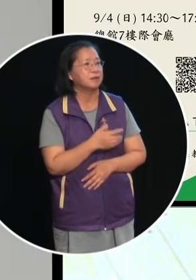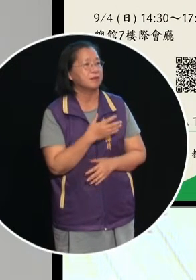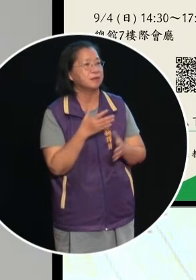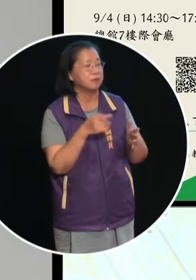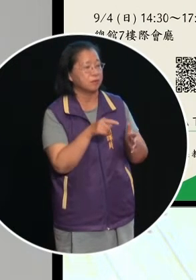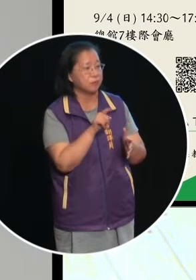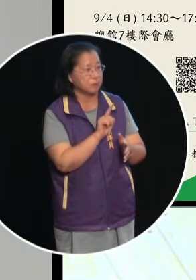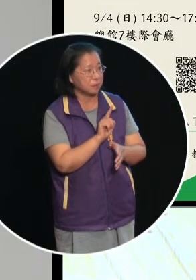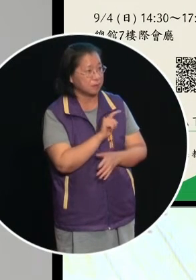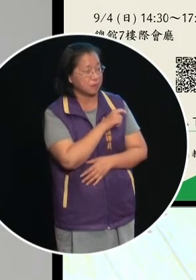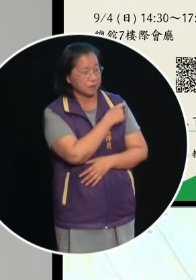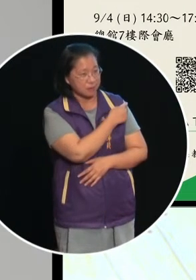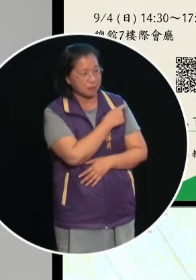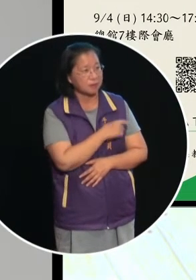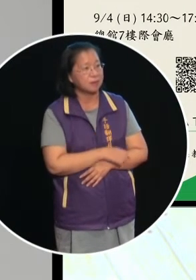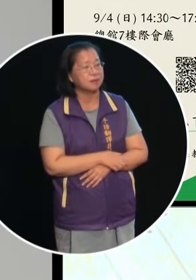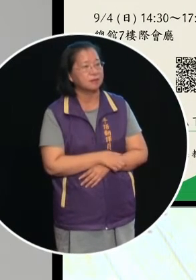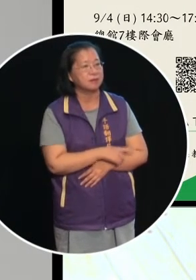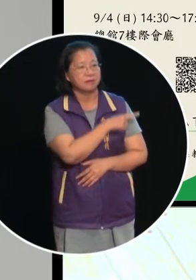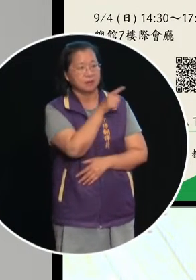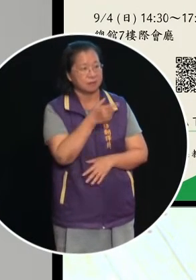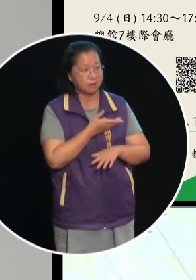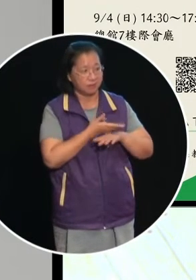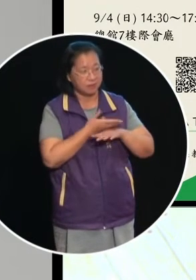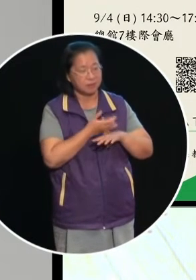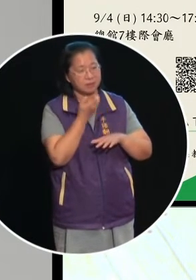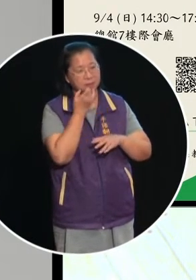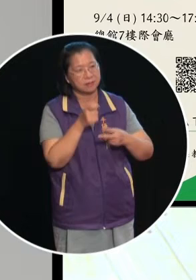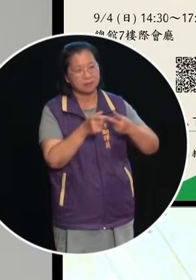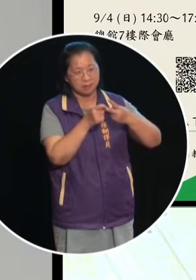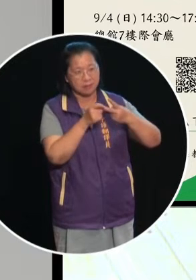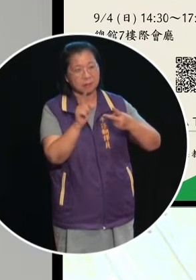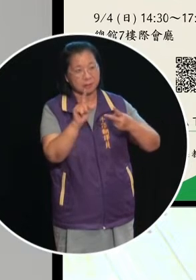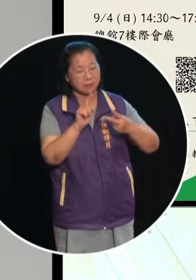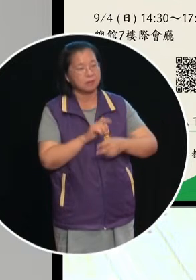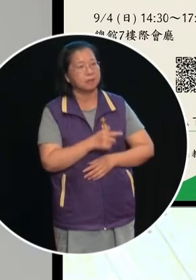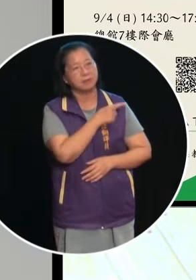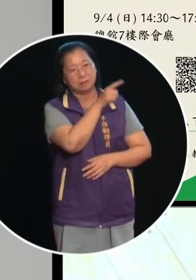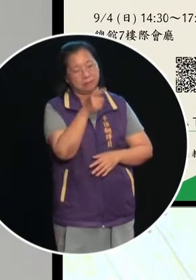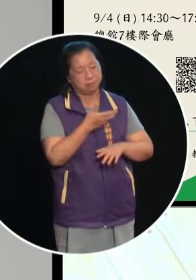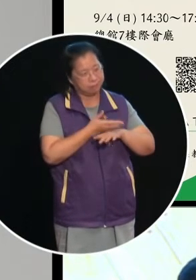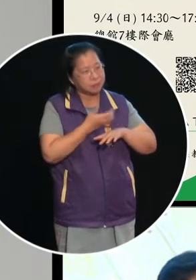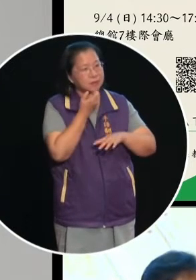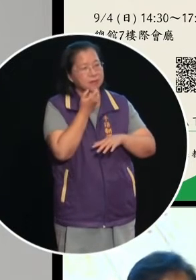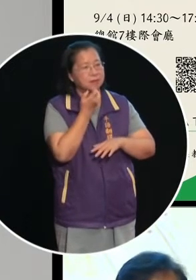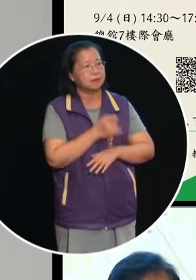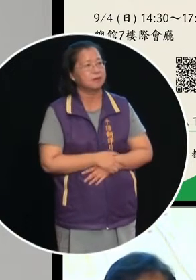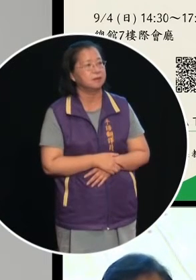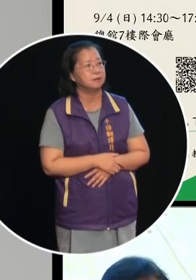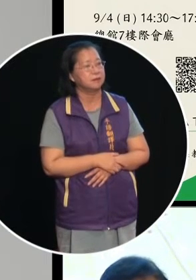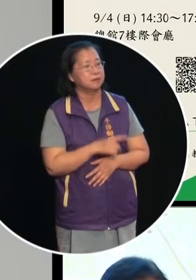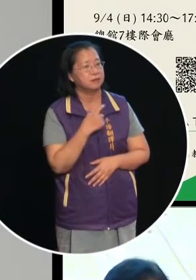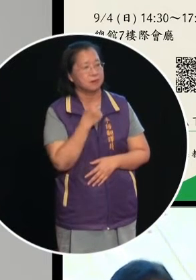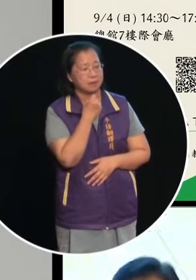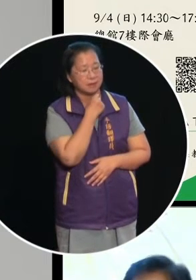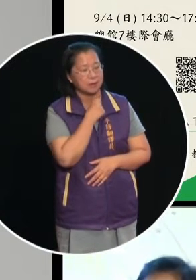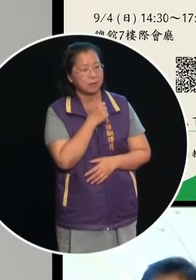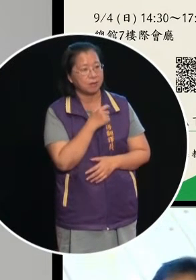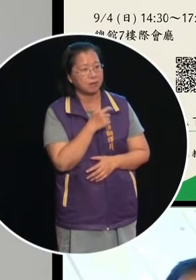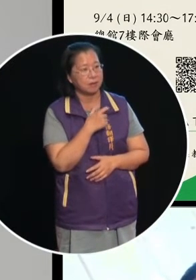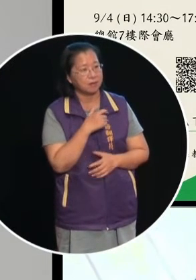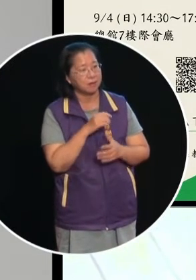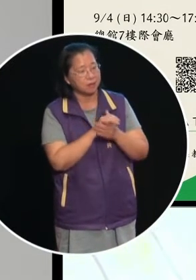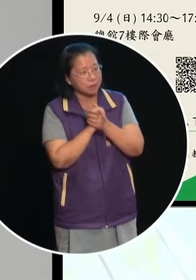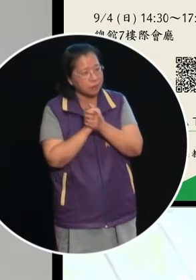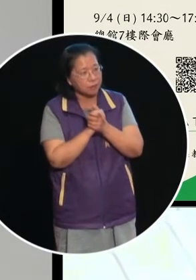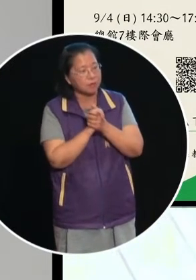不会改变，所以这一点是非常可以放心。不过呢，第二点也是可以放心，日本社会对台湾的友善的舆论